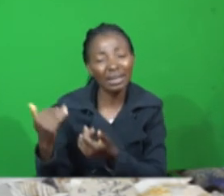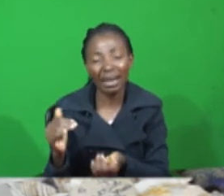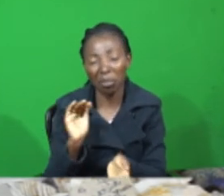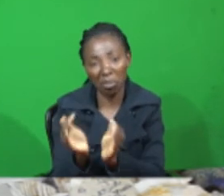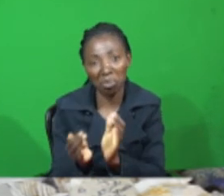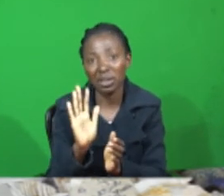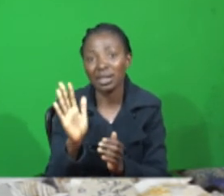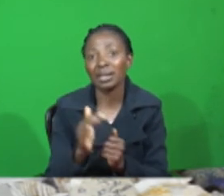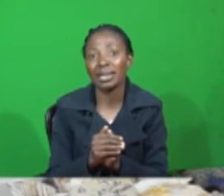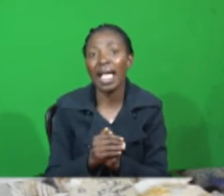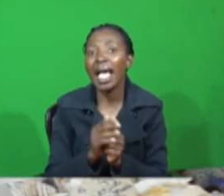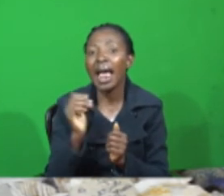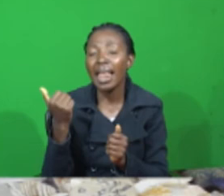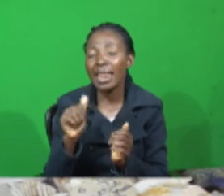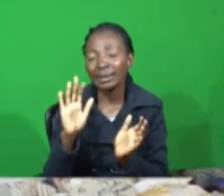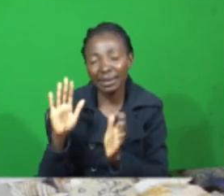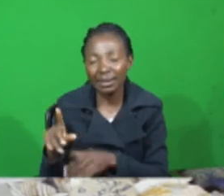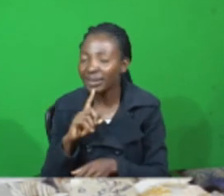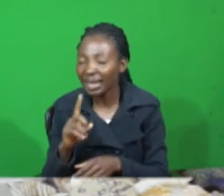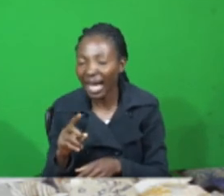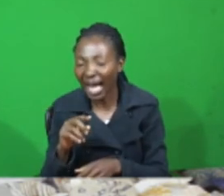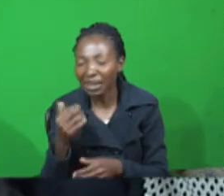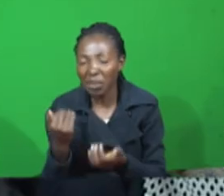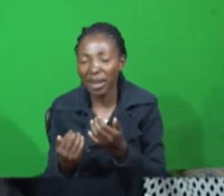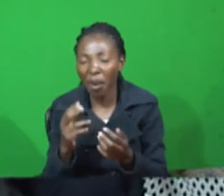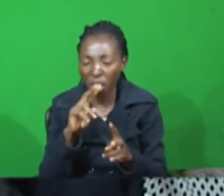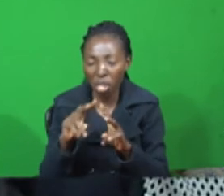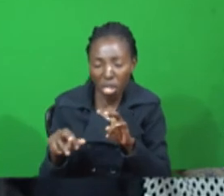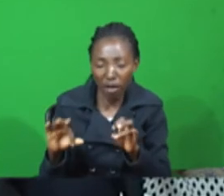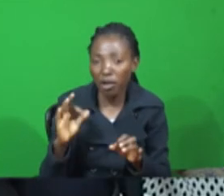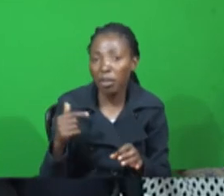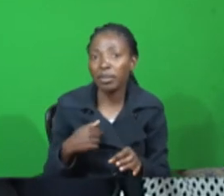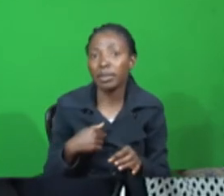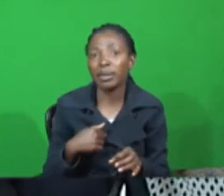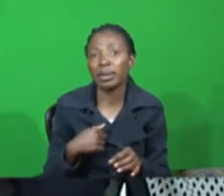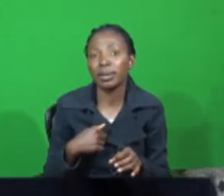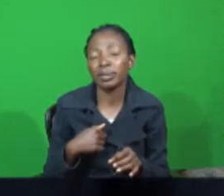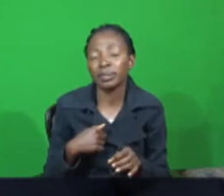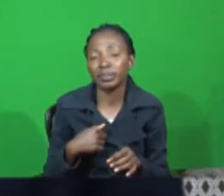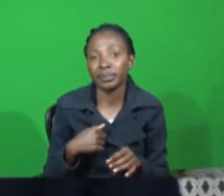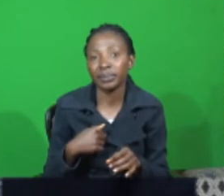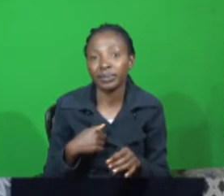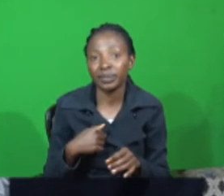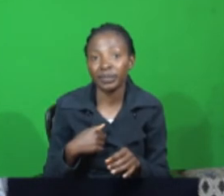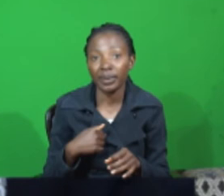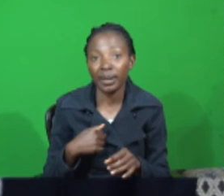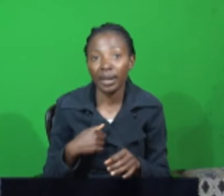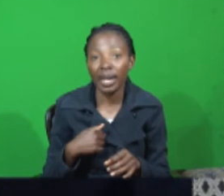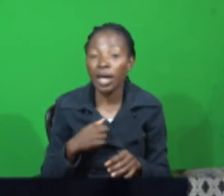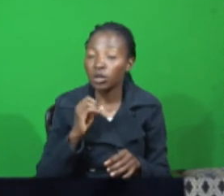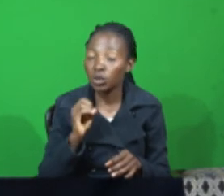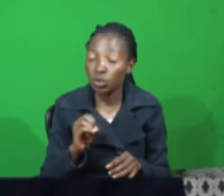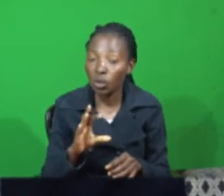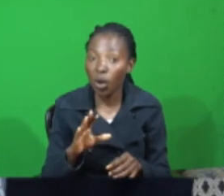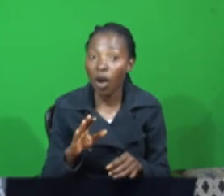achengetwe. Ngatisiyane nepfungo yekuti achanditsvaga. Acha tsvaga veropa rake pedzei ufuna saka